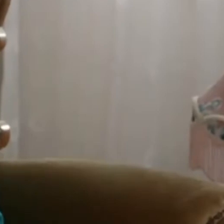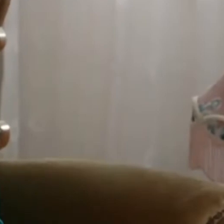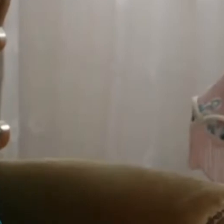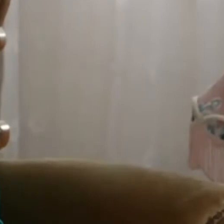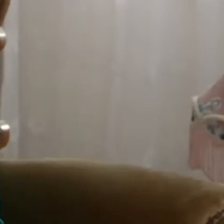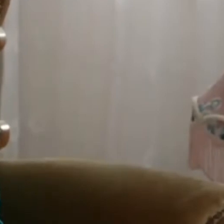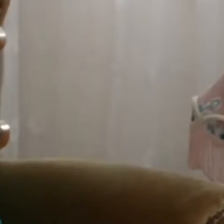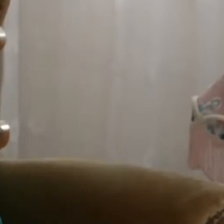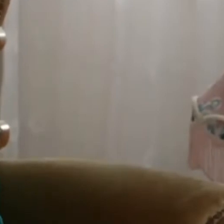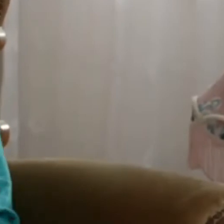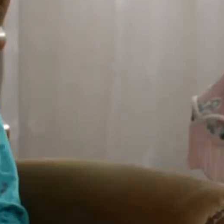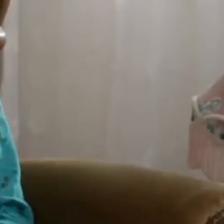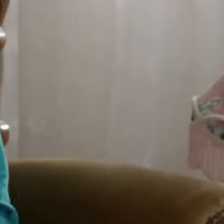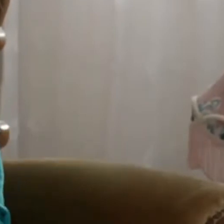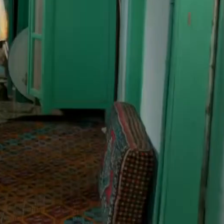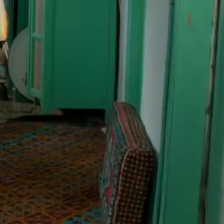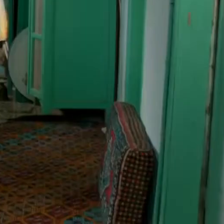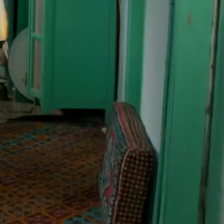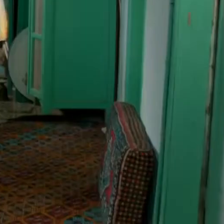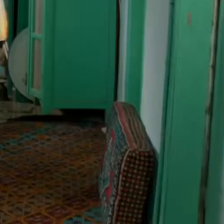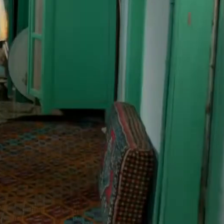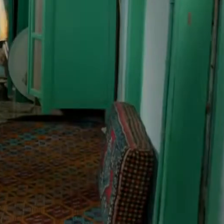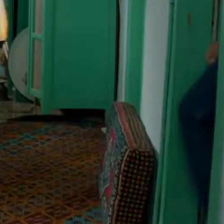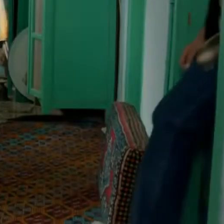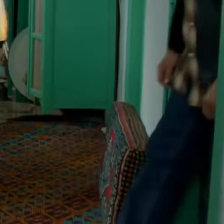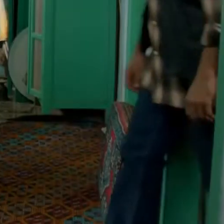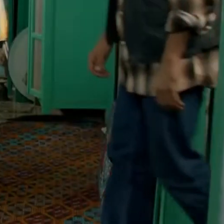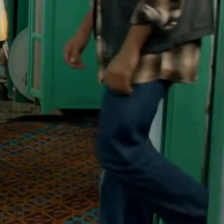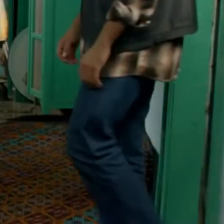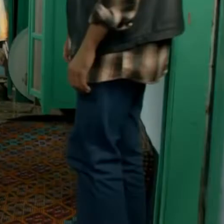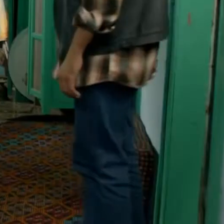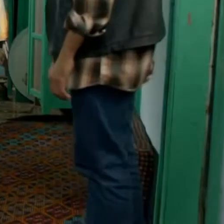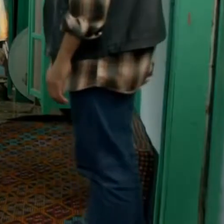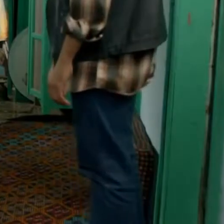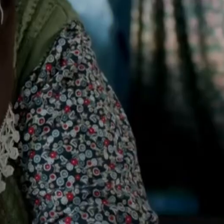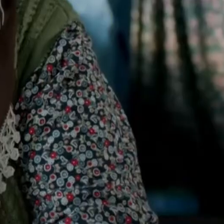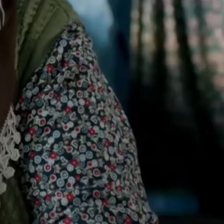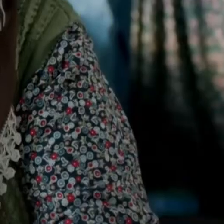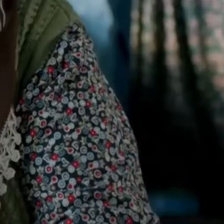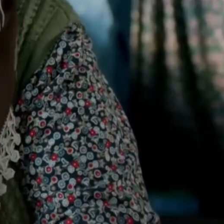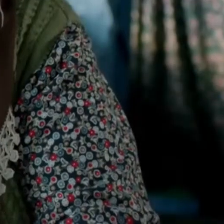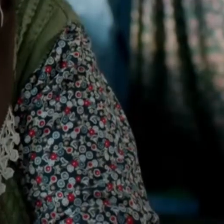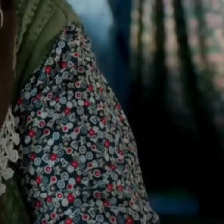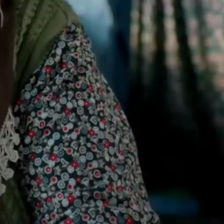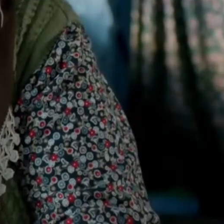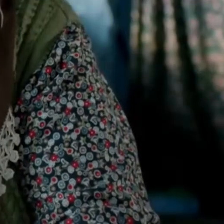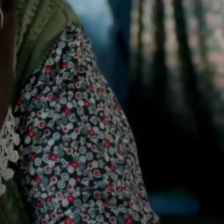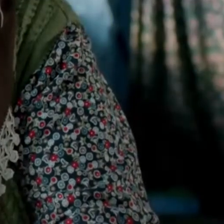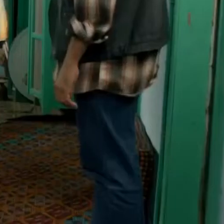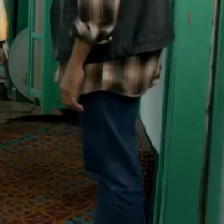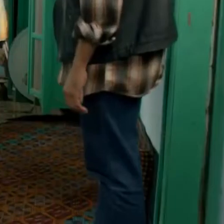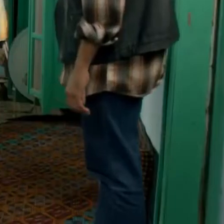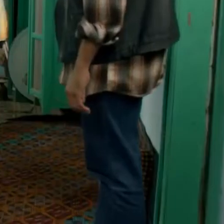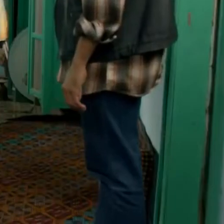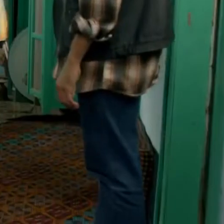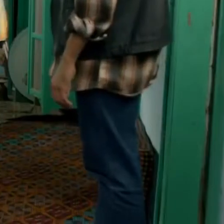Sedef ne yapsa bilemeden etrafa bakınıyor. Hafize devirdiği gözleriyle mutfakta patates soyuyor. Süleyman geldi. Kapıdan izleyip yavaşça